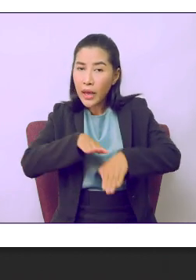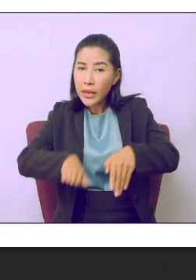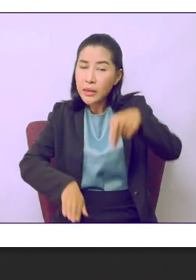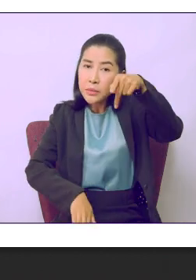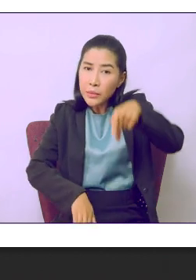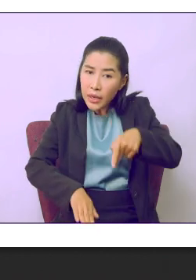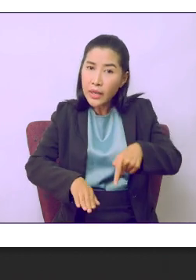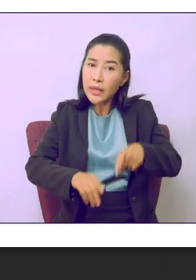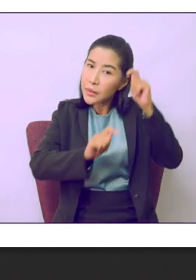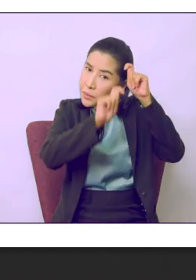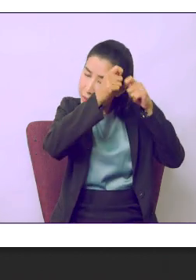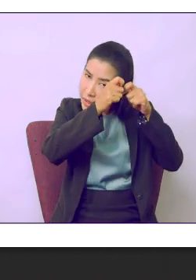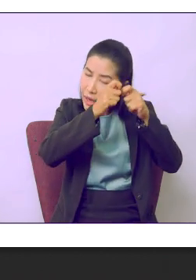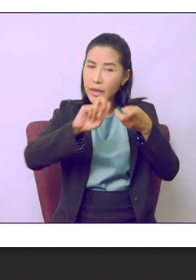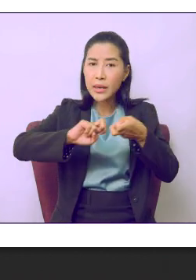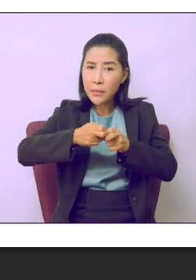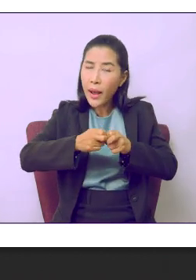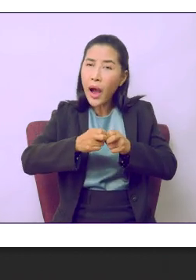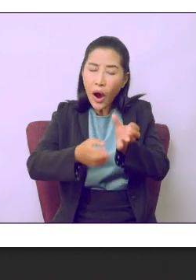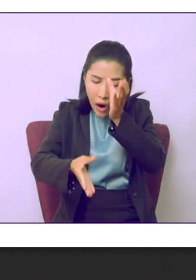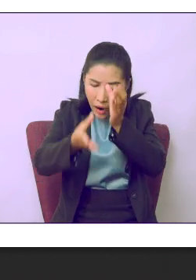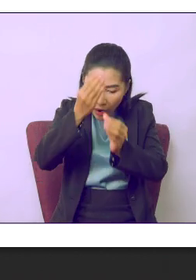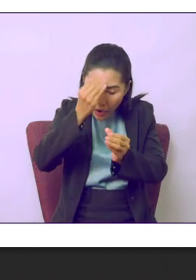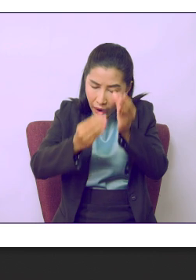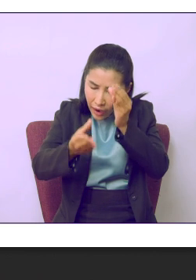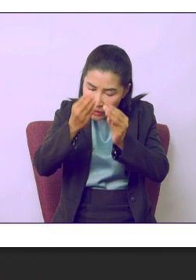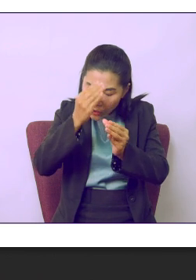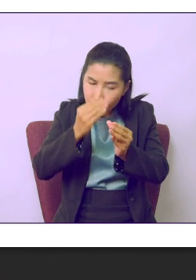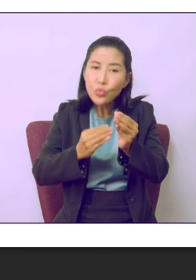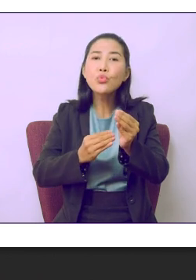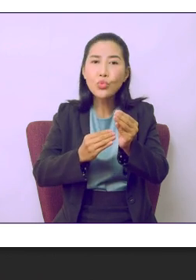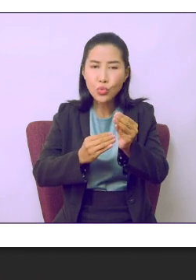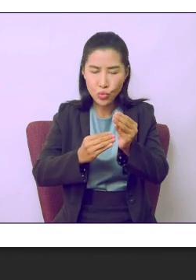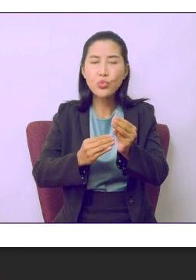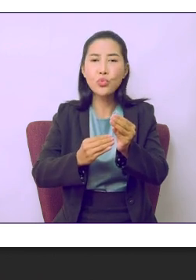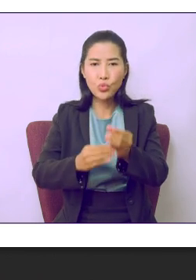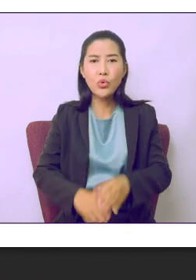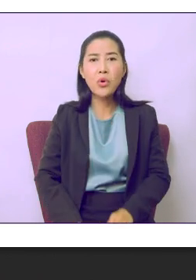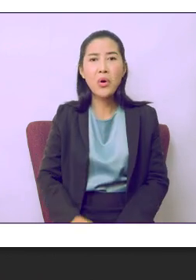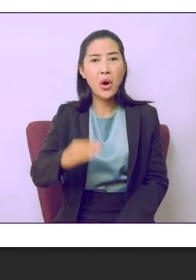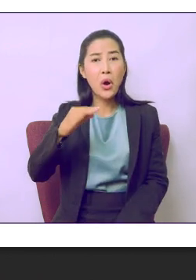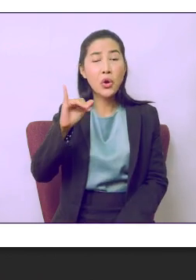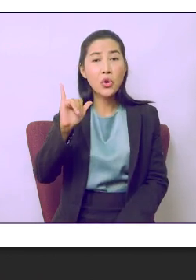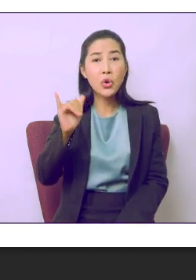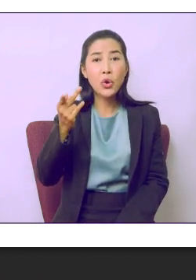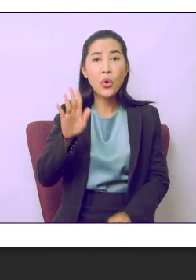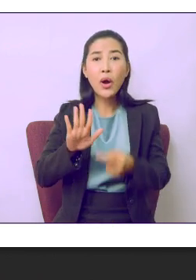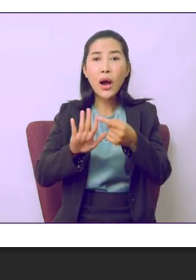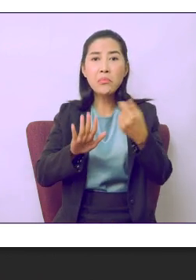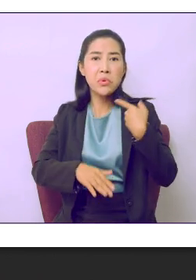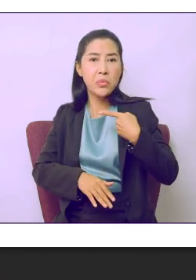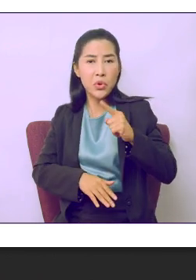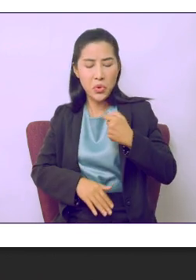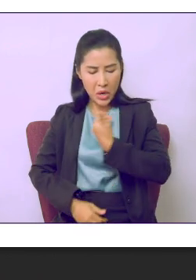ออทิสติกแล้วก็เด็กที่มีปัญหาการเรียนรู้ด้วยนะครับแล้วก็อ่าโยคะนะครับมีประโยชน์นะครับมากเลยนะครับทั้ง